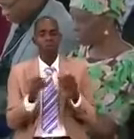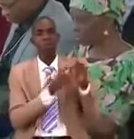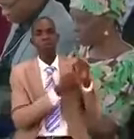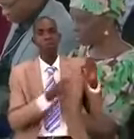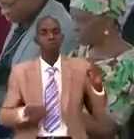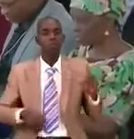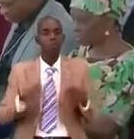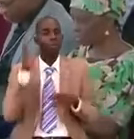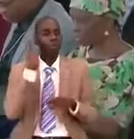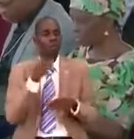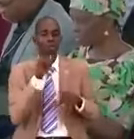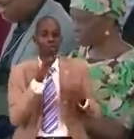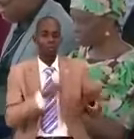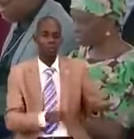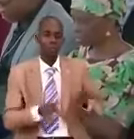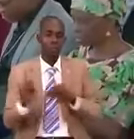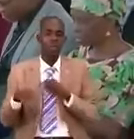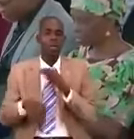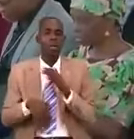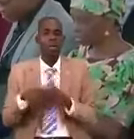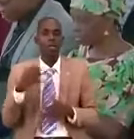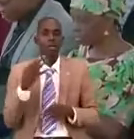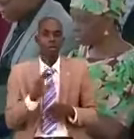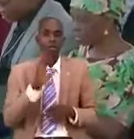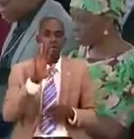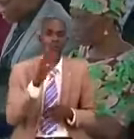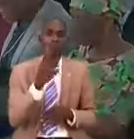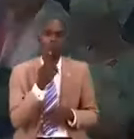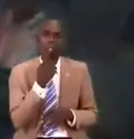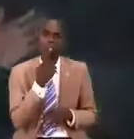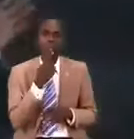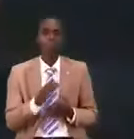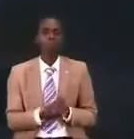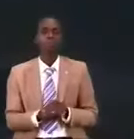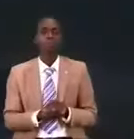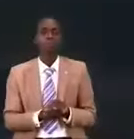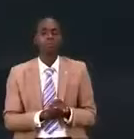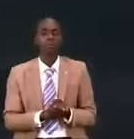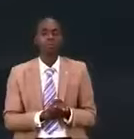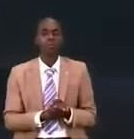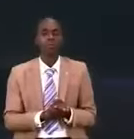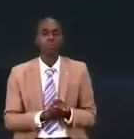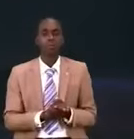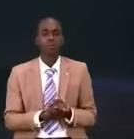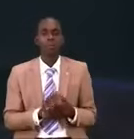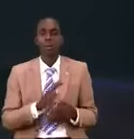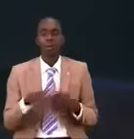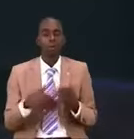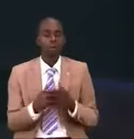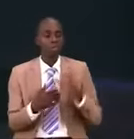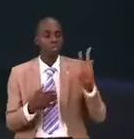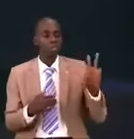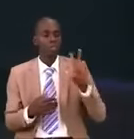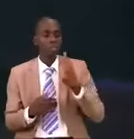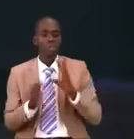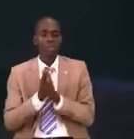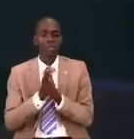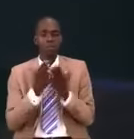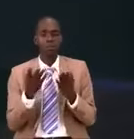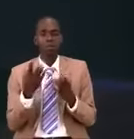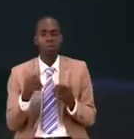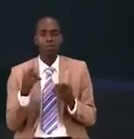les trois les 66 livres de la Bible autant de jouets 5 étaient écrits